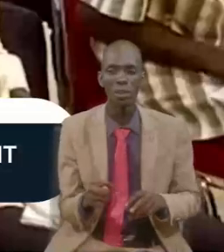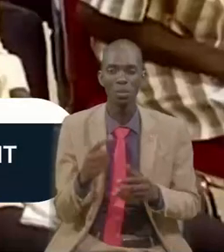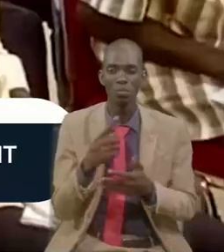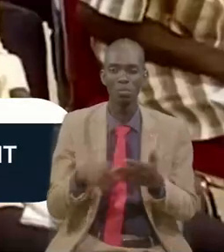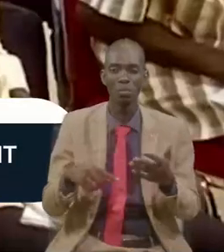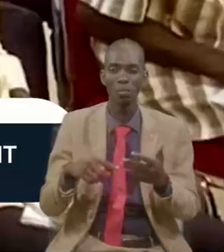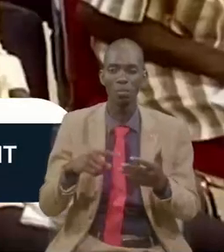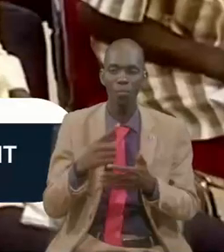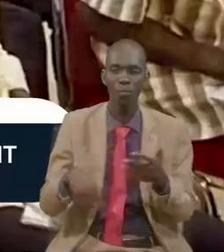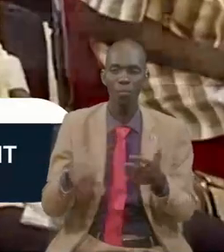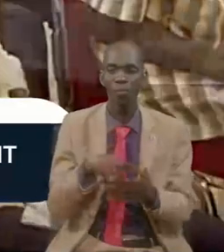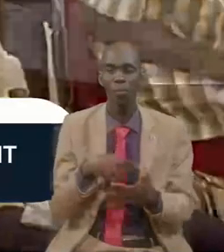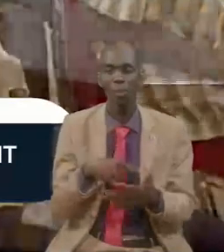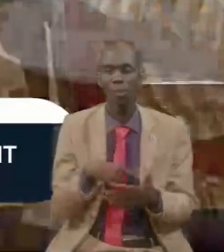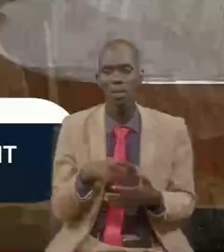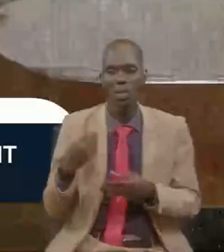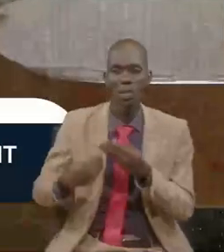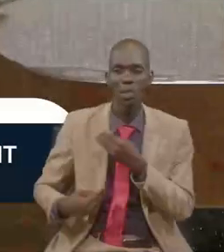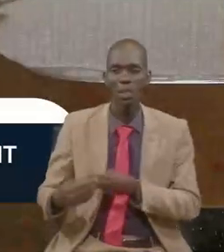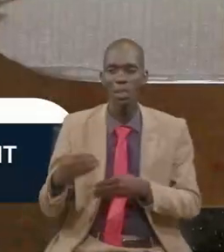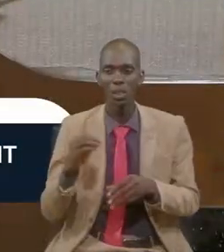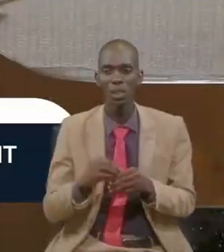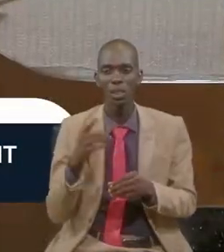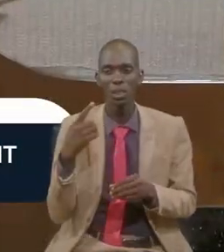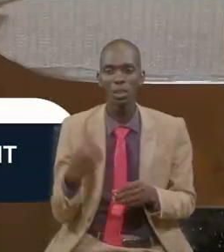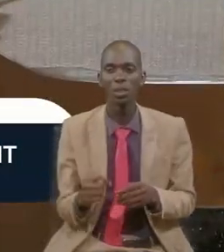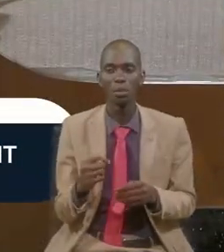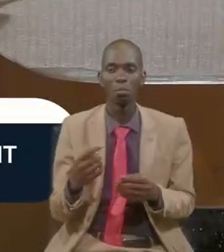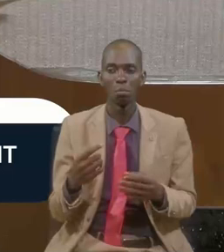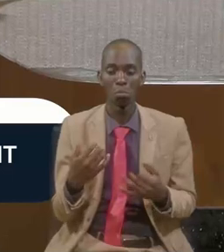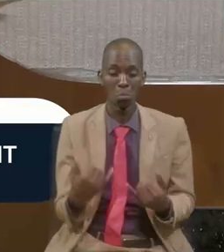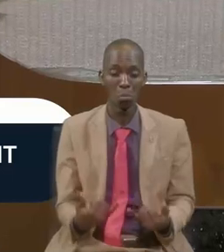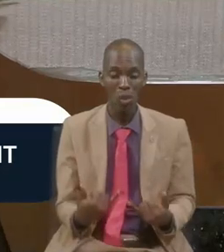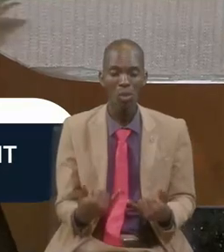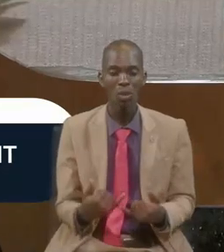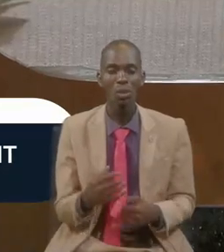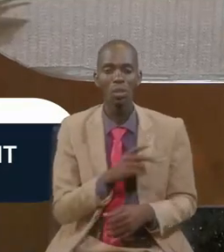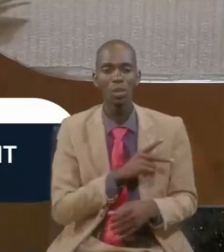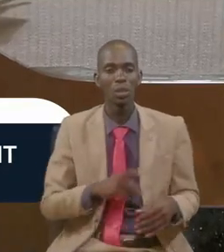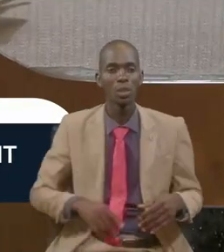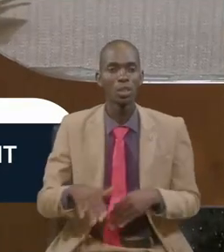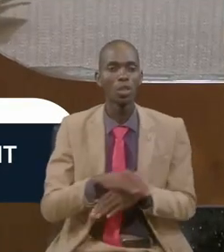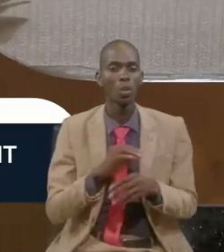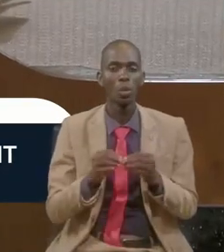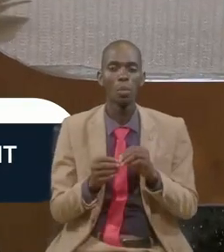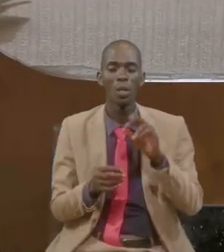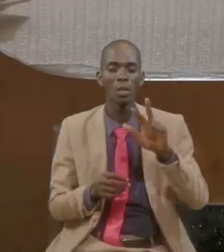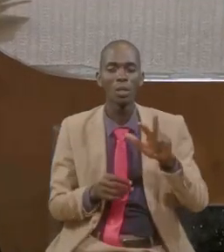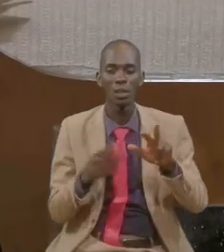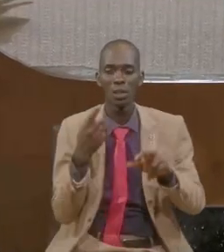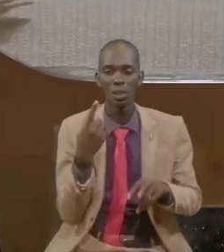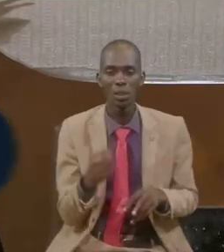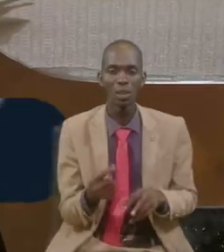les héritiers réprouvés dans le royaume présent. C'est le royaume terrestre.